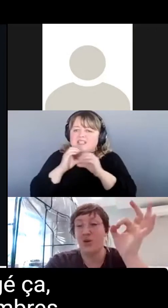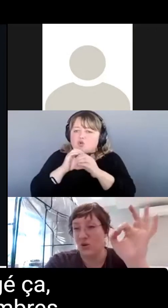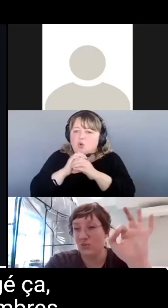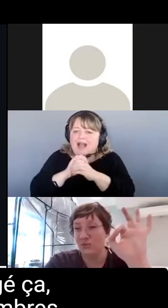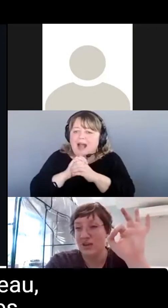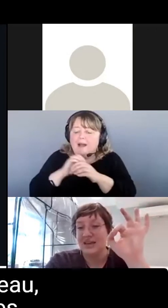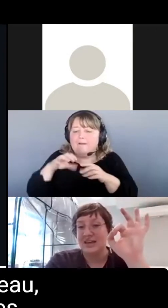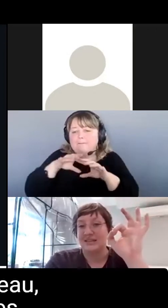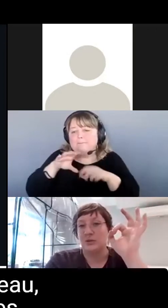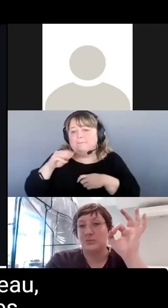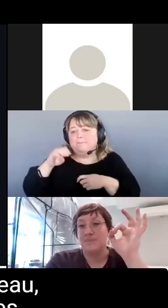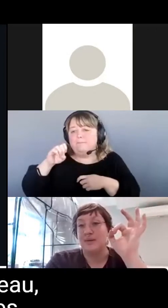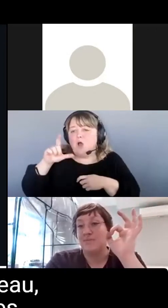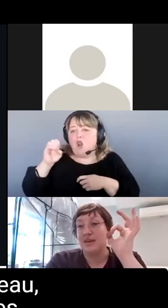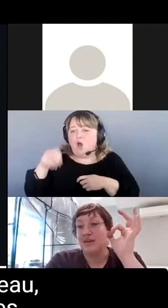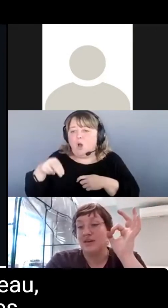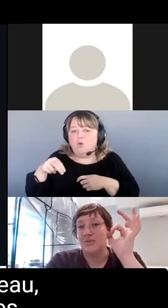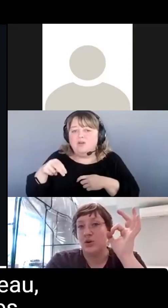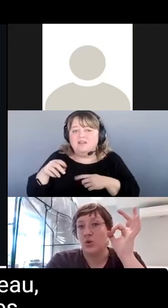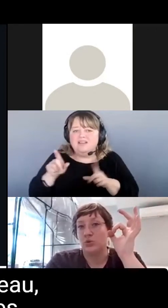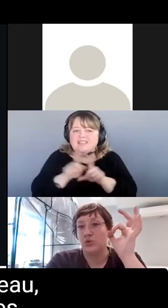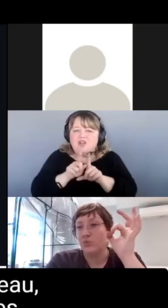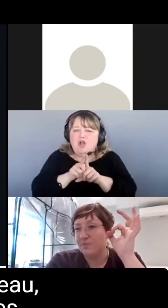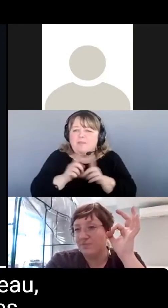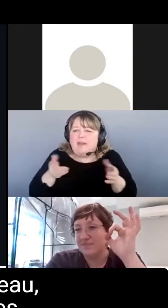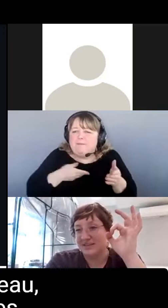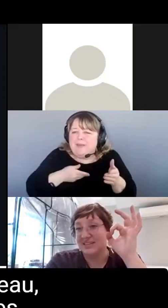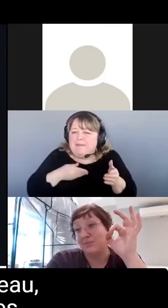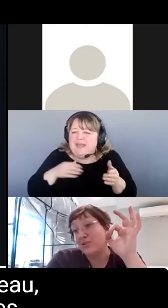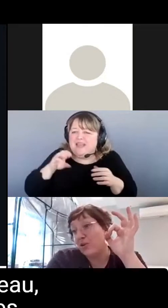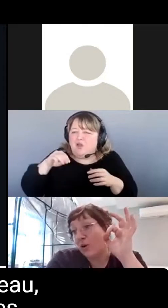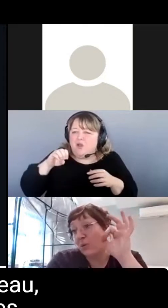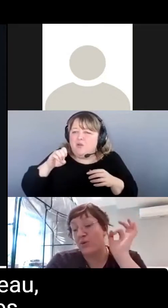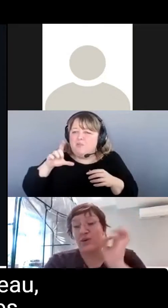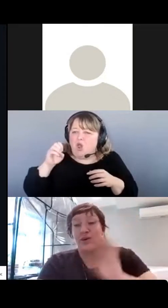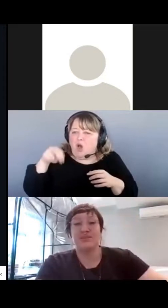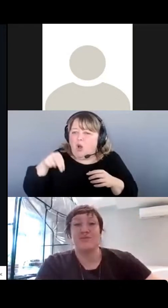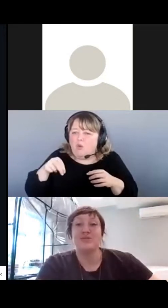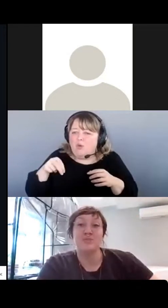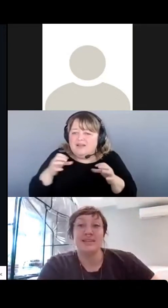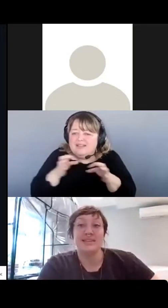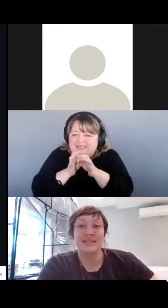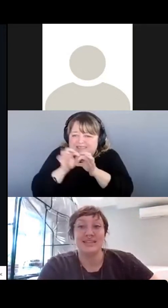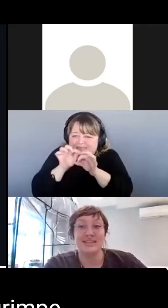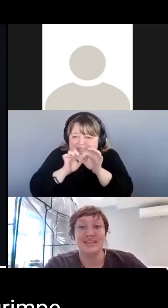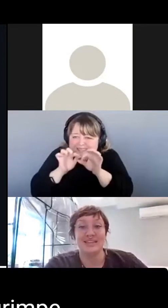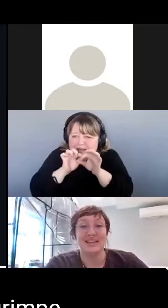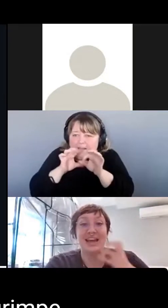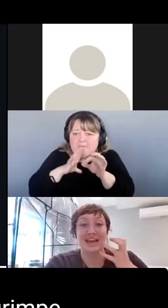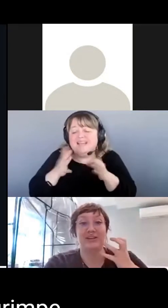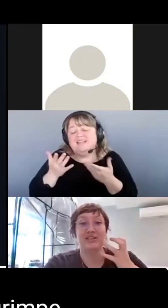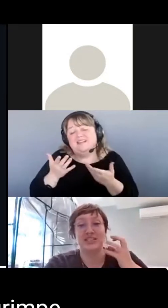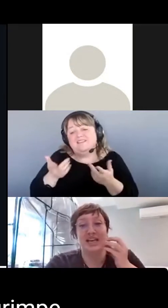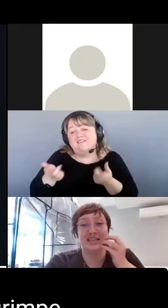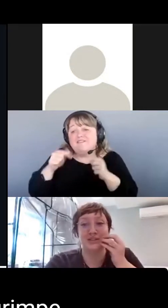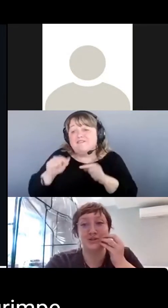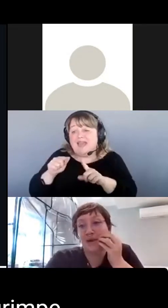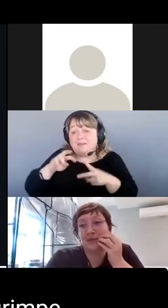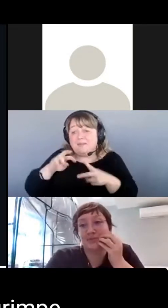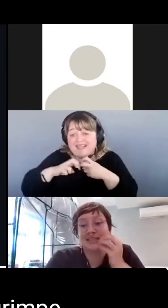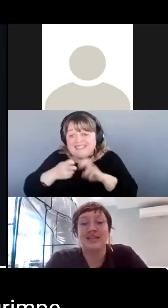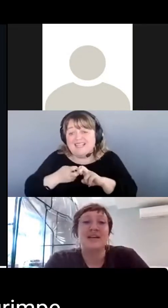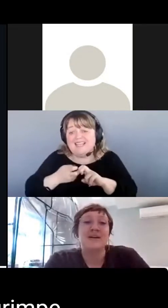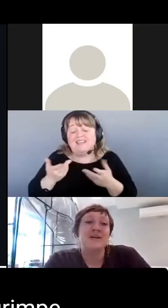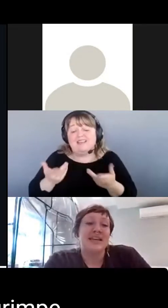petits cocombes. C'est comme des bébés melons d'eau, mais c'est des petits cocombes, puis ça vient du Mexique. C'est très rafraîchissant, c'est